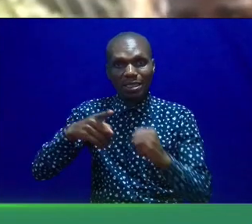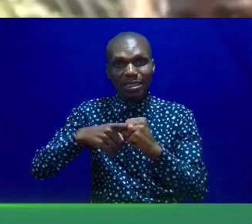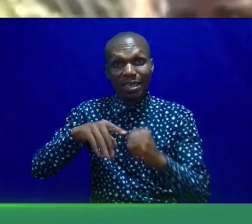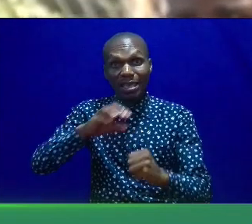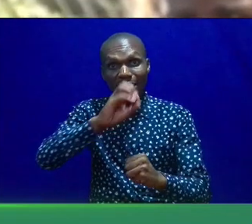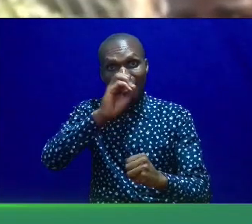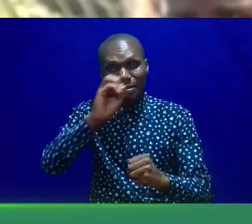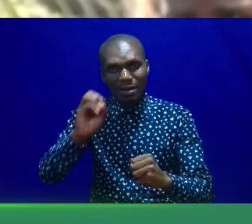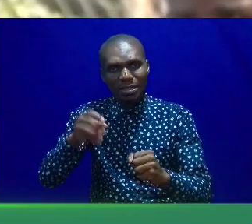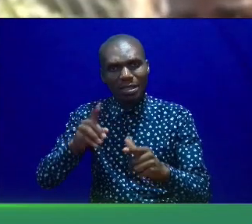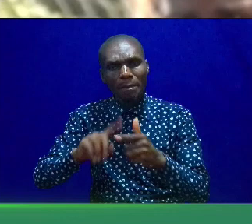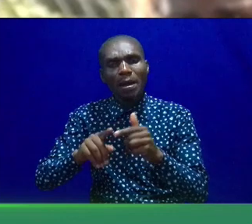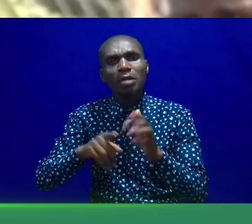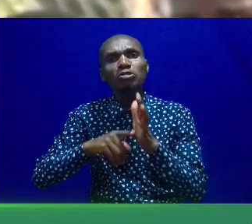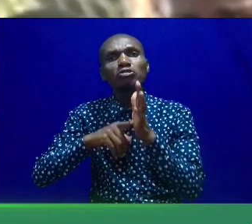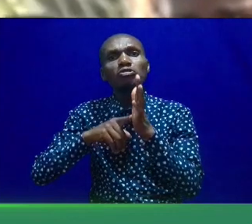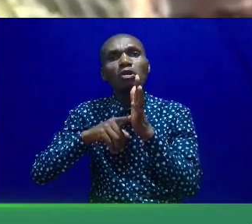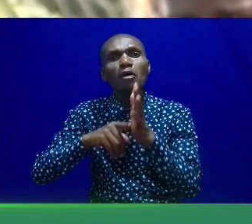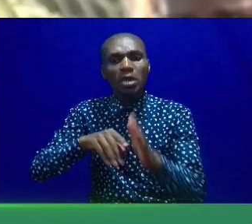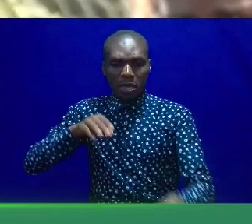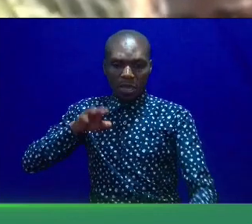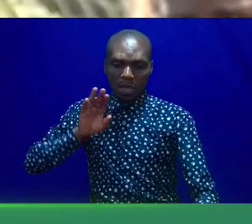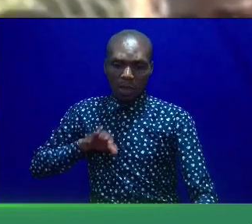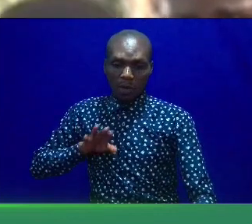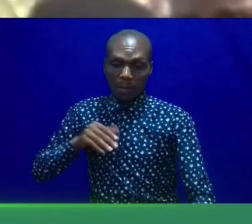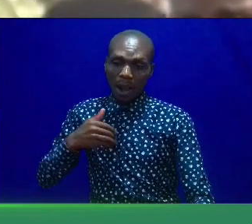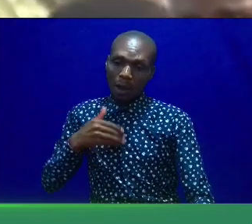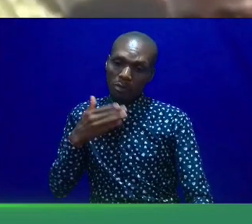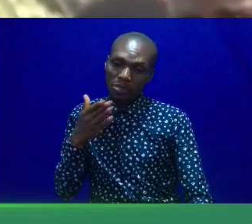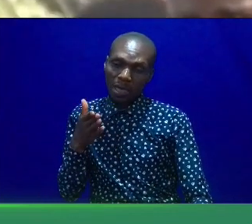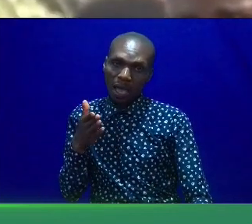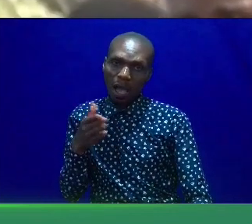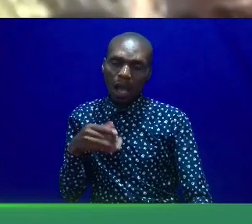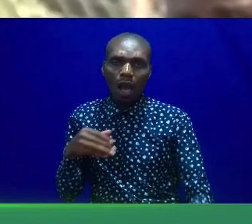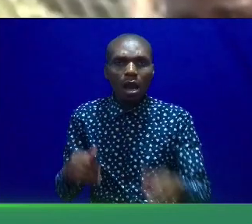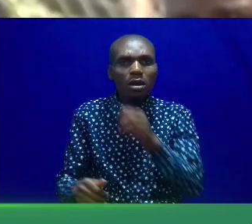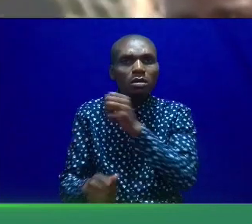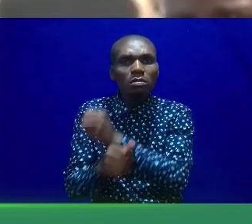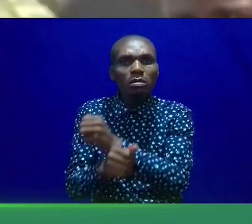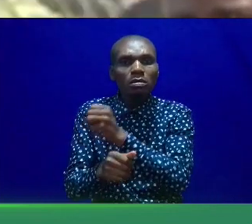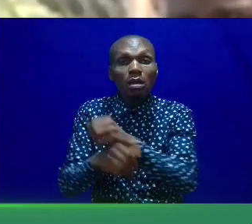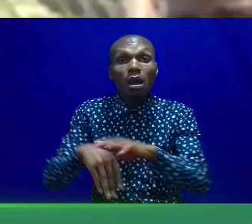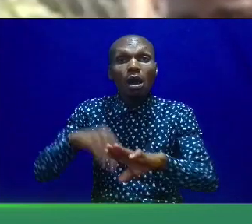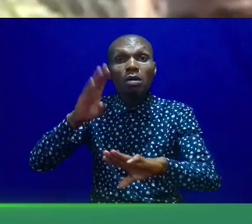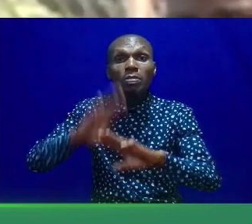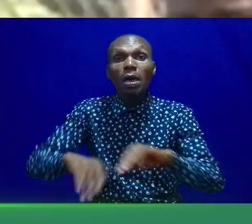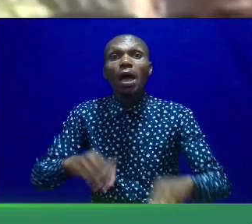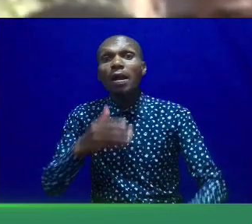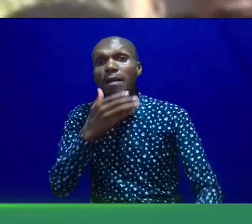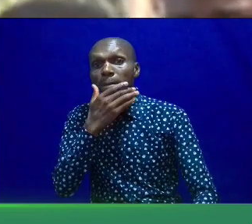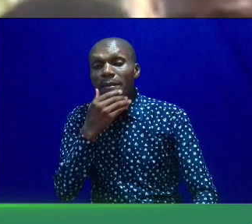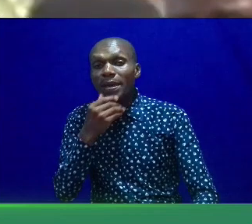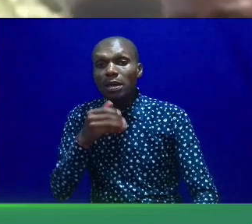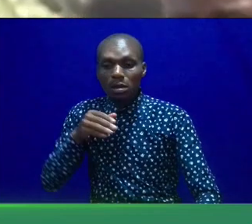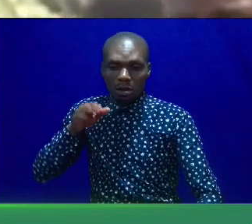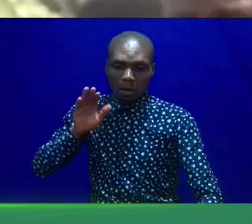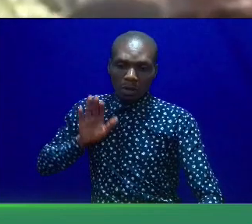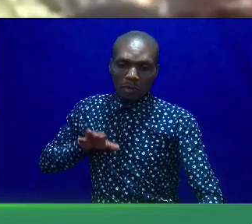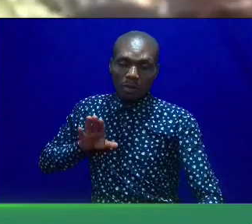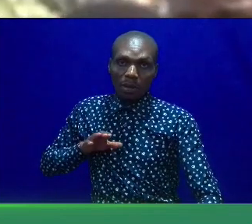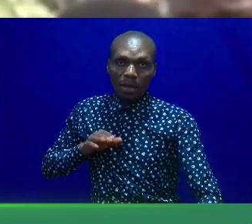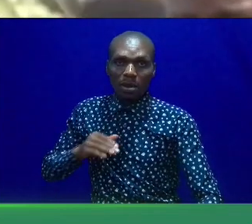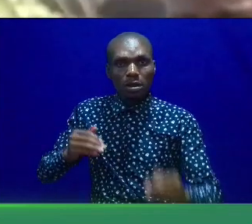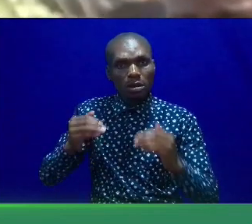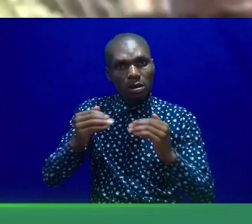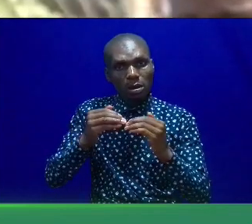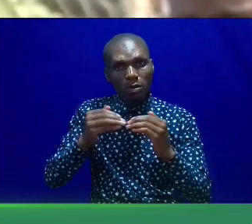lakini inaonyesha kuwa wanawake wako wameadhiriwa zaidi kuliko wanaume, wanawake prevalence